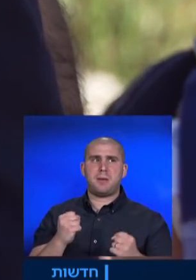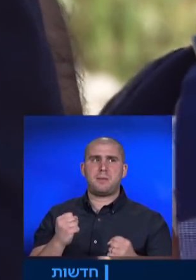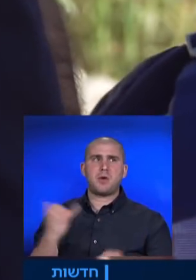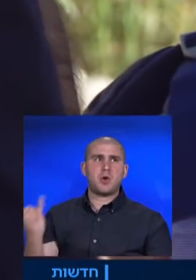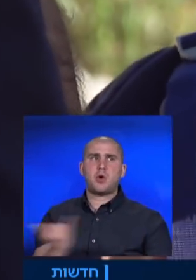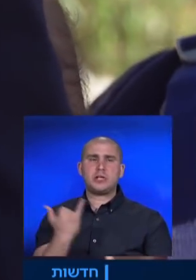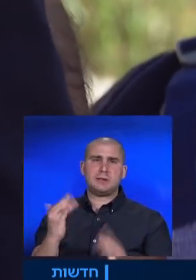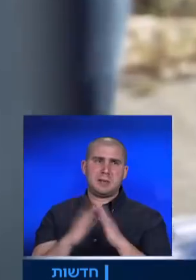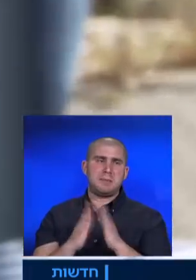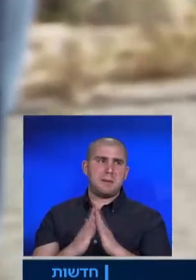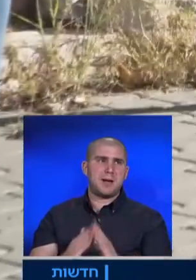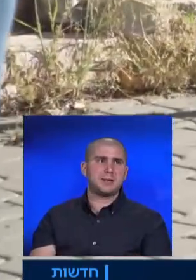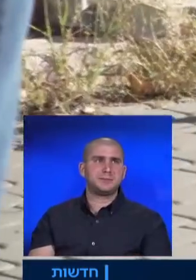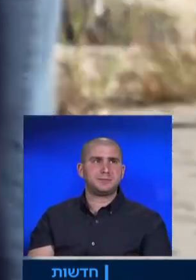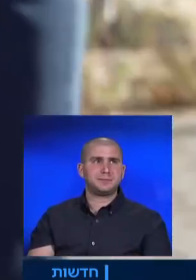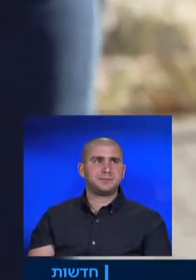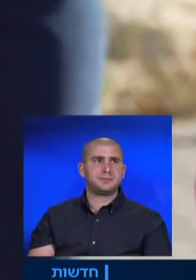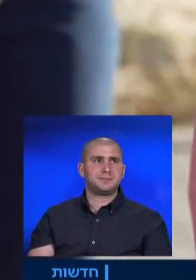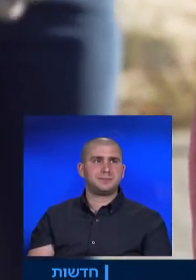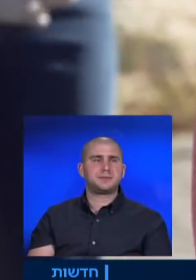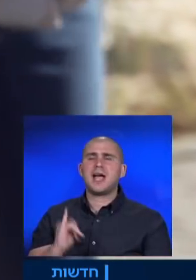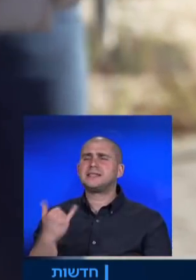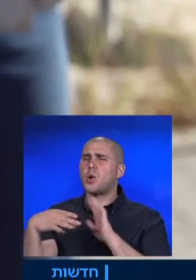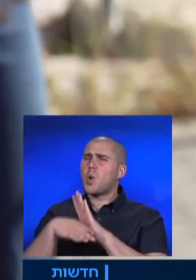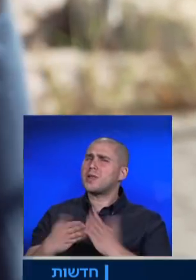כל הזמן בבית. איזה הוראות קיבלת?